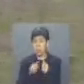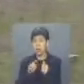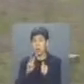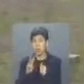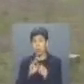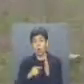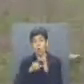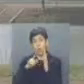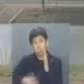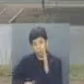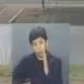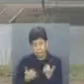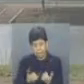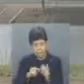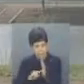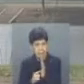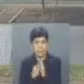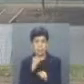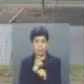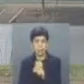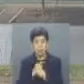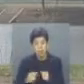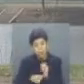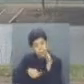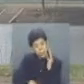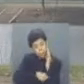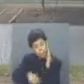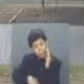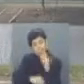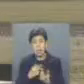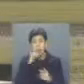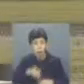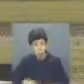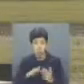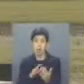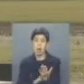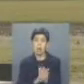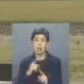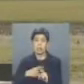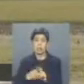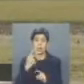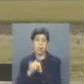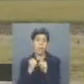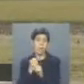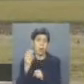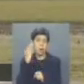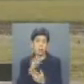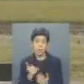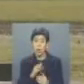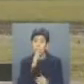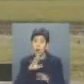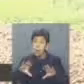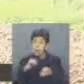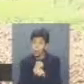พบุรีที่กำลังเริ่มต้นปลูกข้าวเป็นครั้งแรกหลังเพิ่งถูกน้ำท่วมมานานกว่า3เดือนเมื่อปีที่แล้วบอกว่าถ้ารัฐบาลจะก